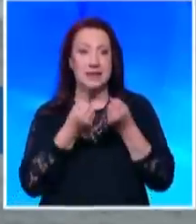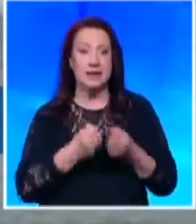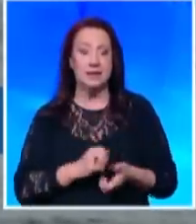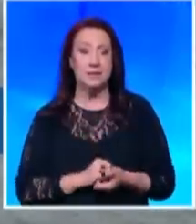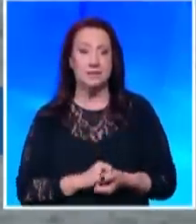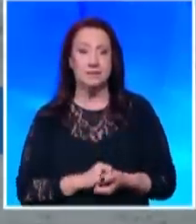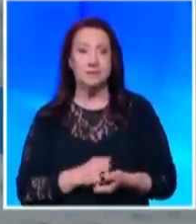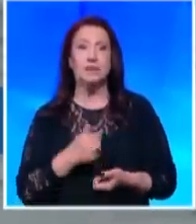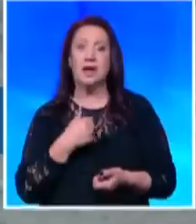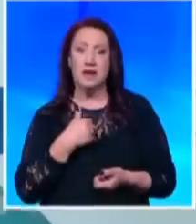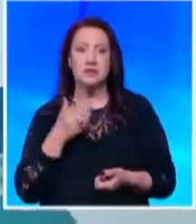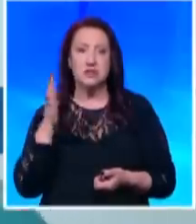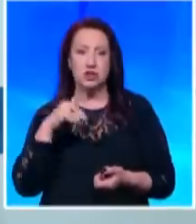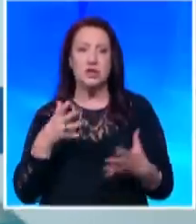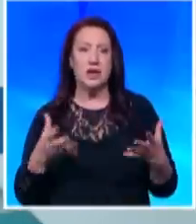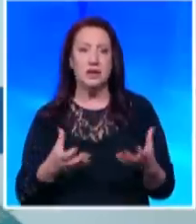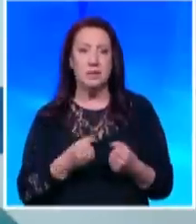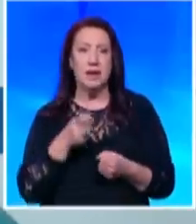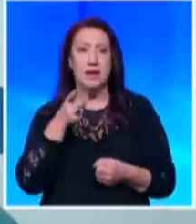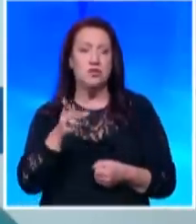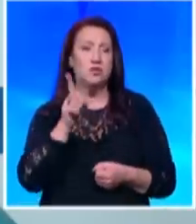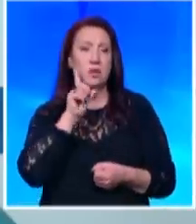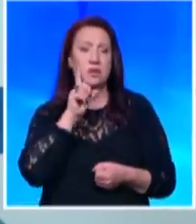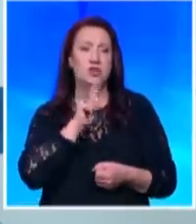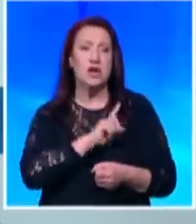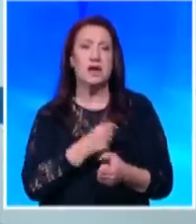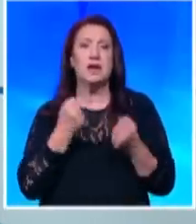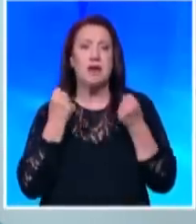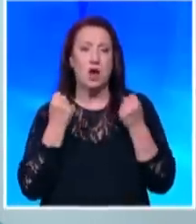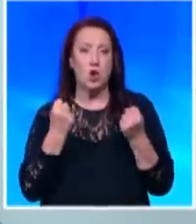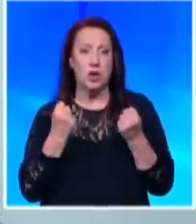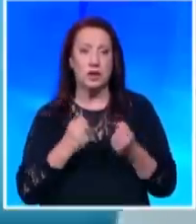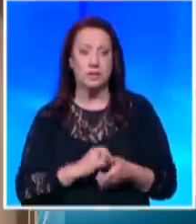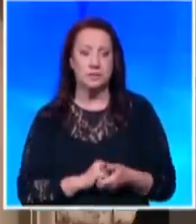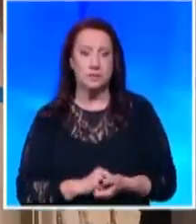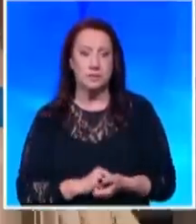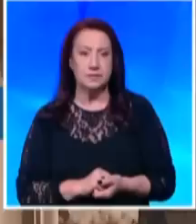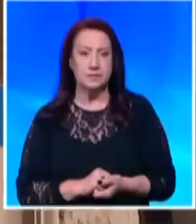Аз ще ги намеря. Че са герои. Това за мен са герои.